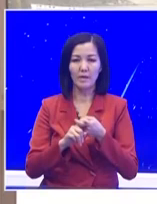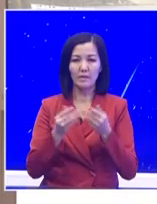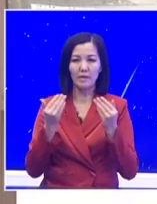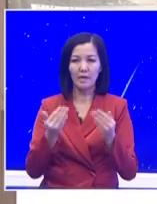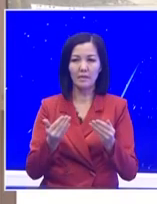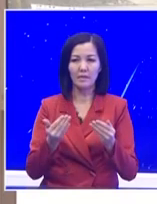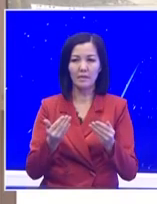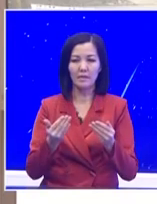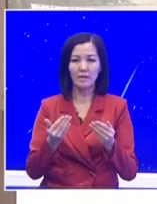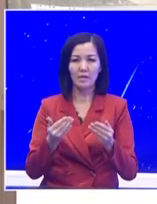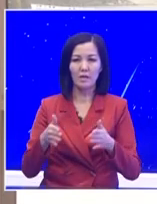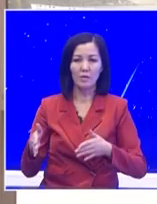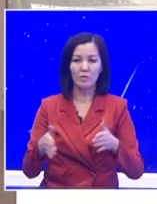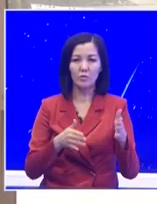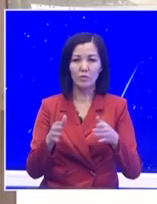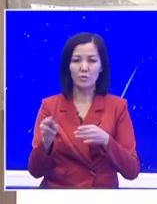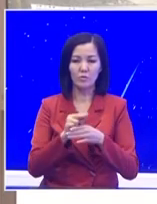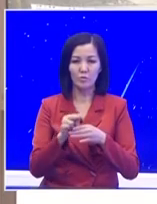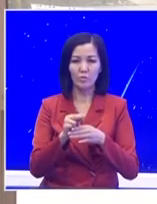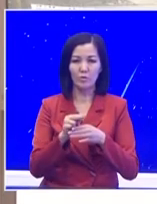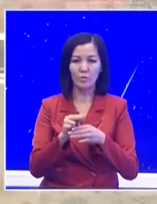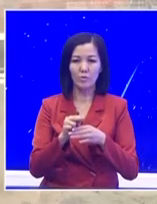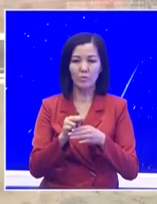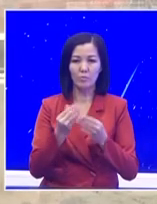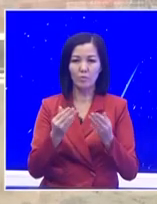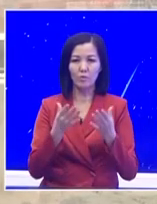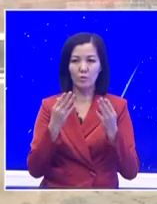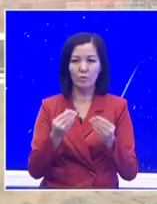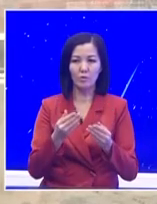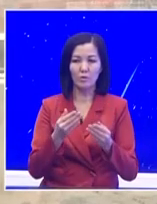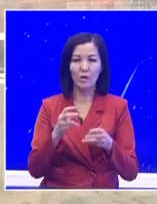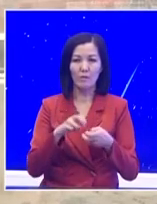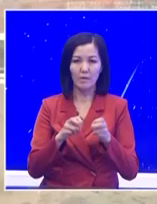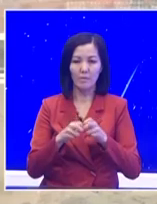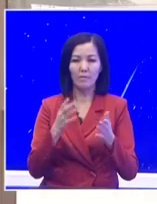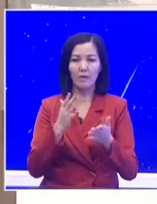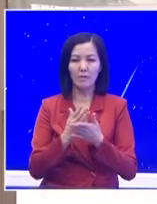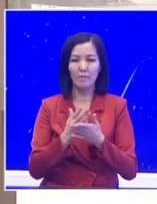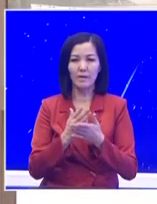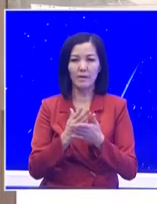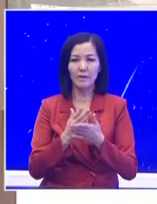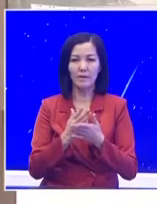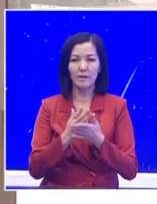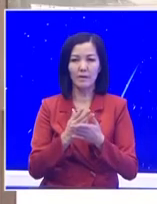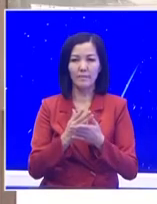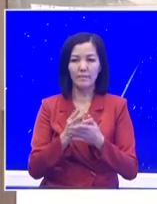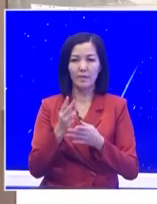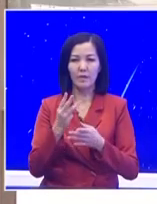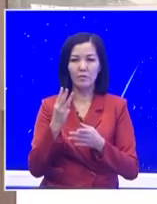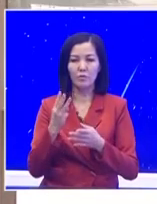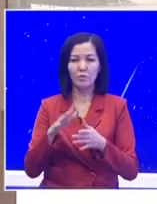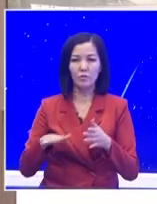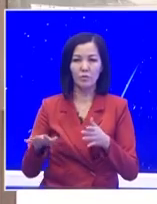кер жолын сасаңыз, кер бүгін күні осындай болып тұр. Жамамай жатқанына 2-3 участок бар.